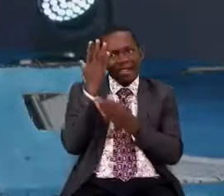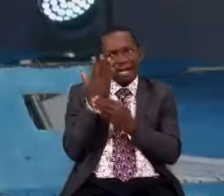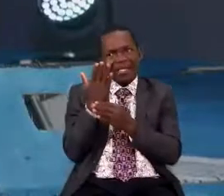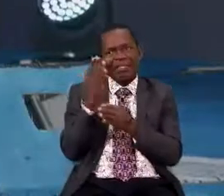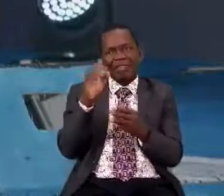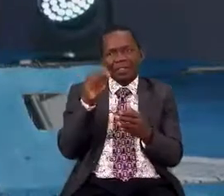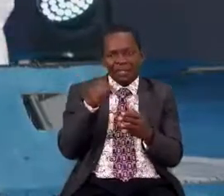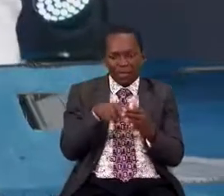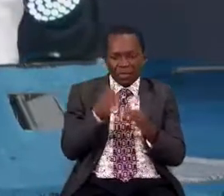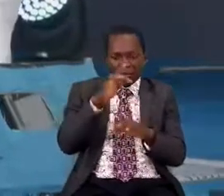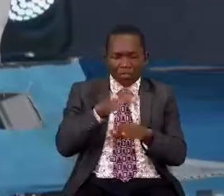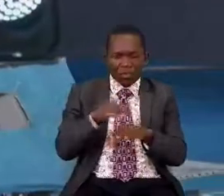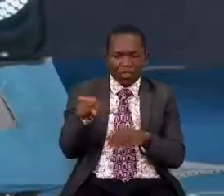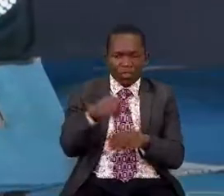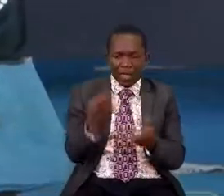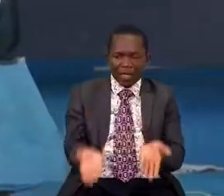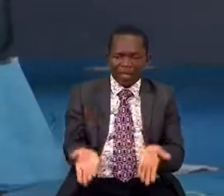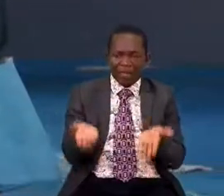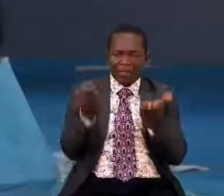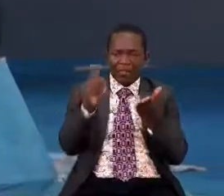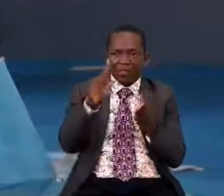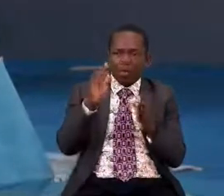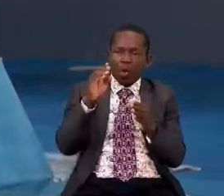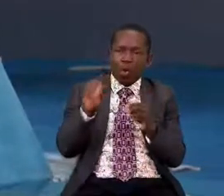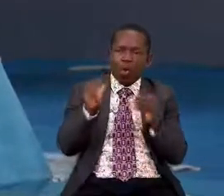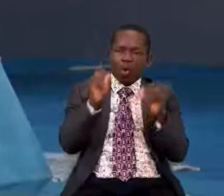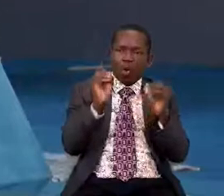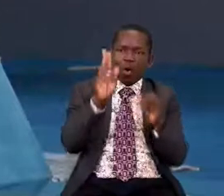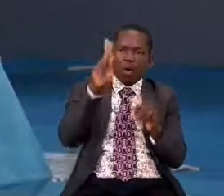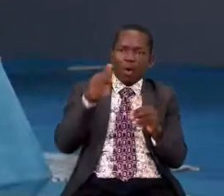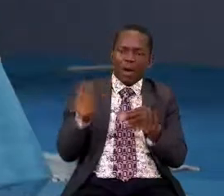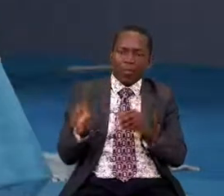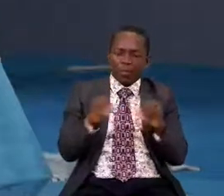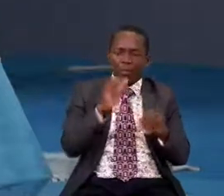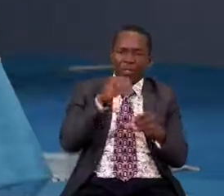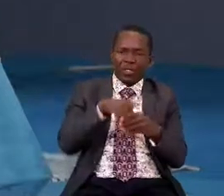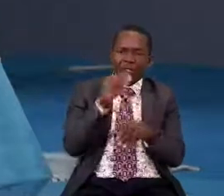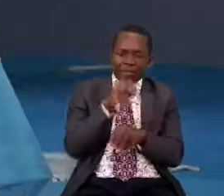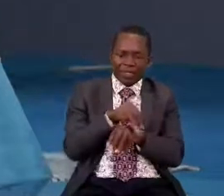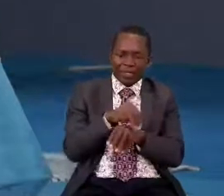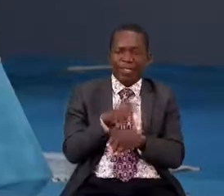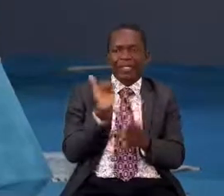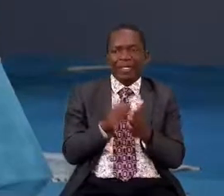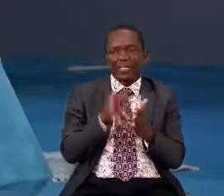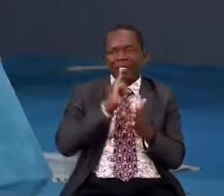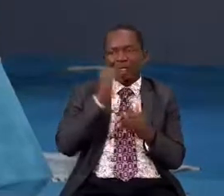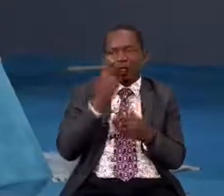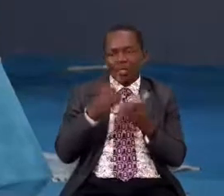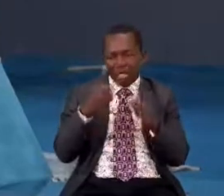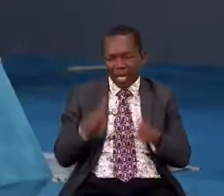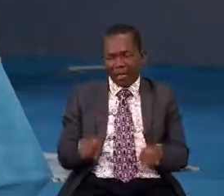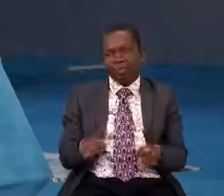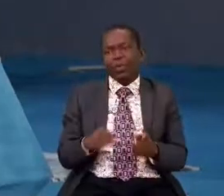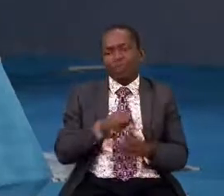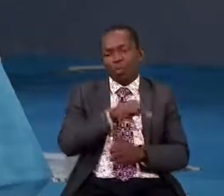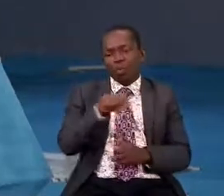qui va arriver. C'est un instrument que j'ai choisi pour porter mon nom devant les nations, premièrement, devant les rois,